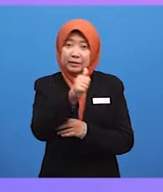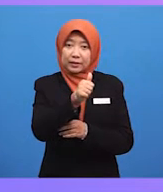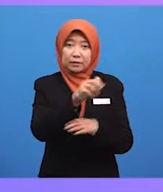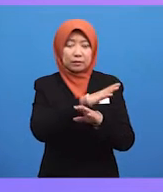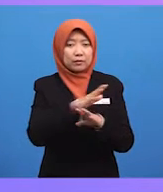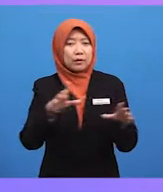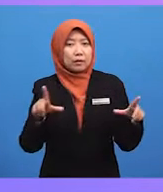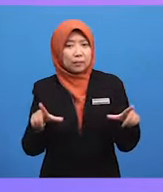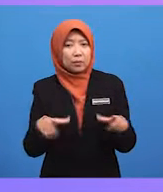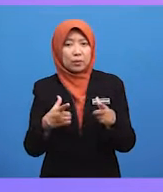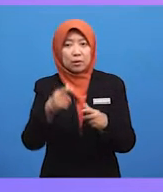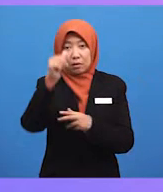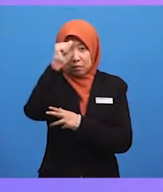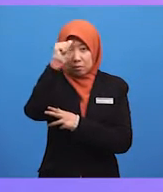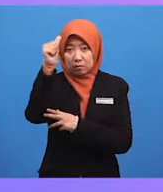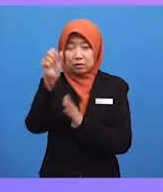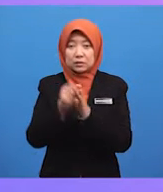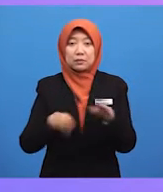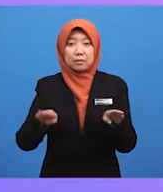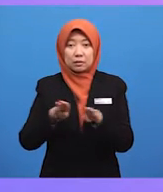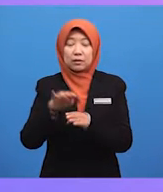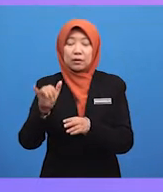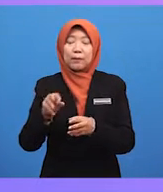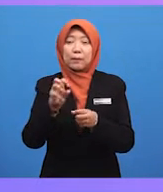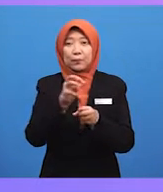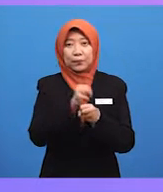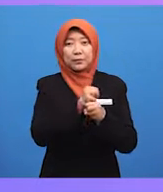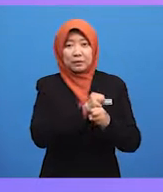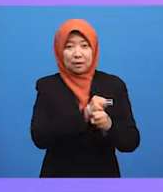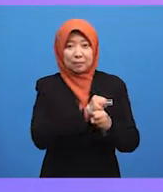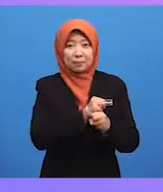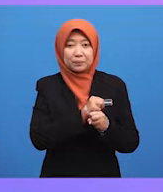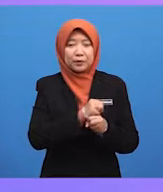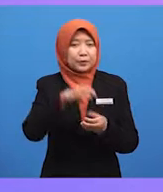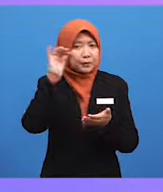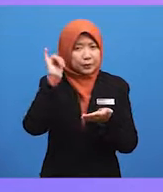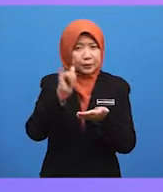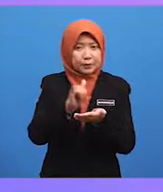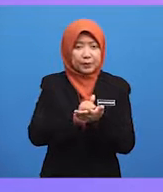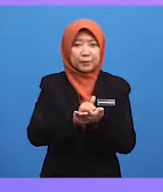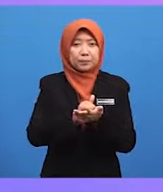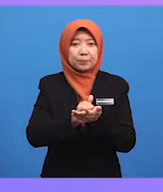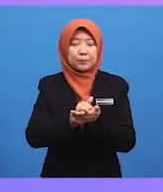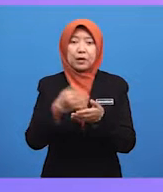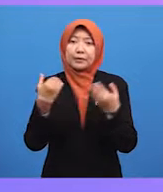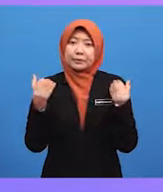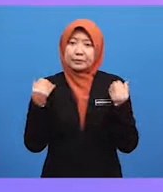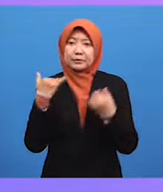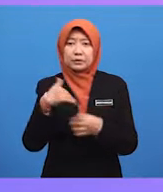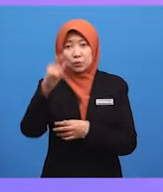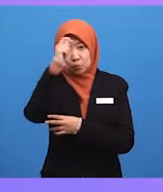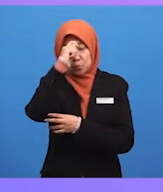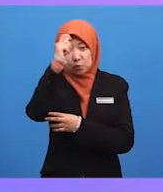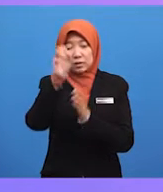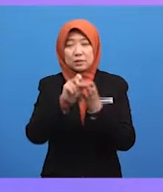melakukan Allah sebagai yang mutlak. B. Meyakini bahawa adanya Tuhan selain